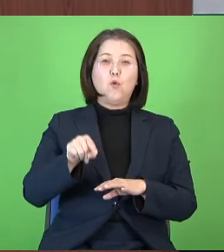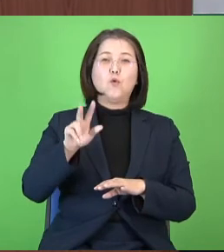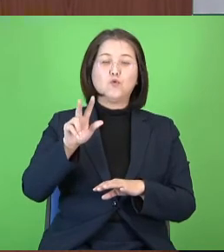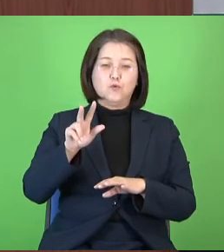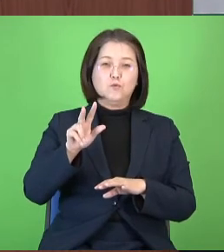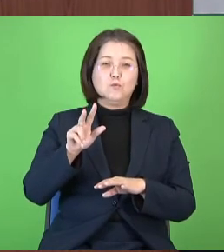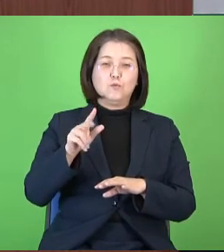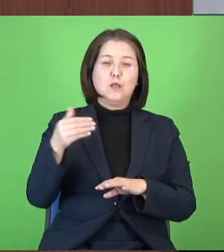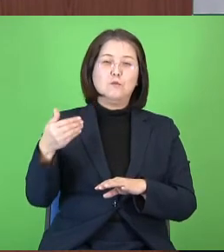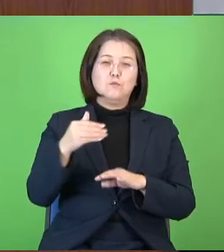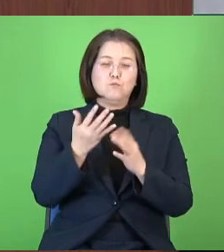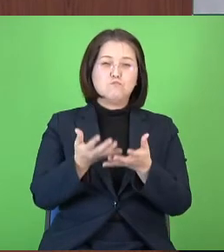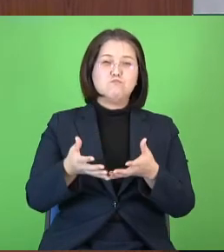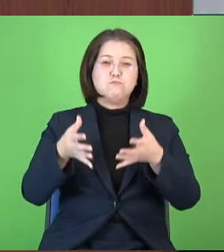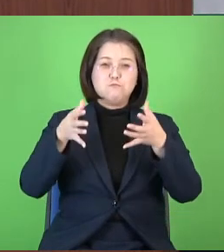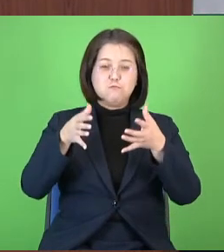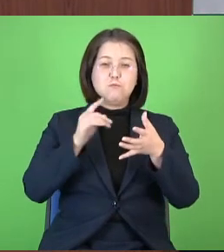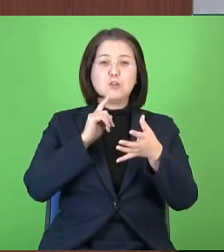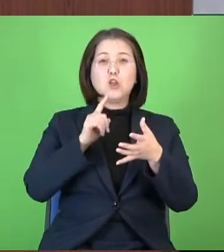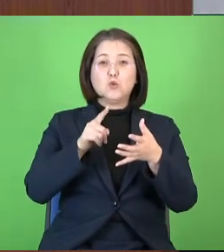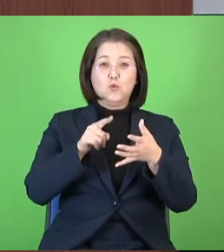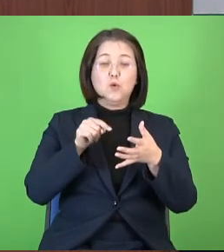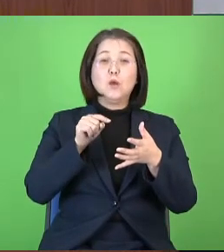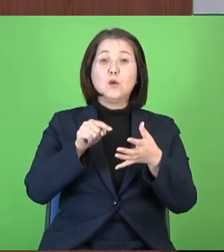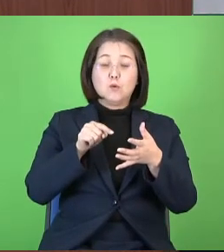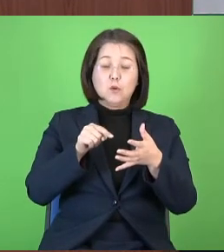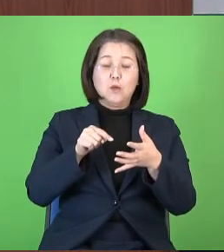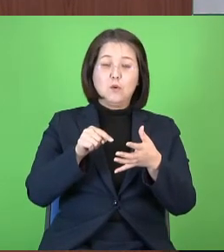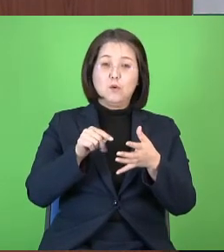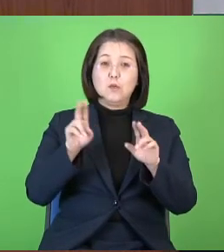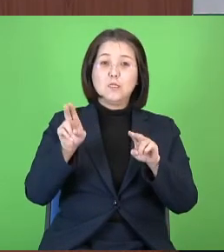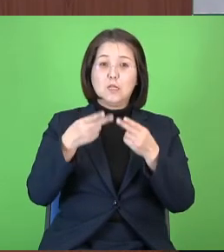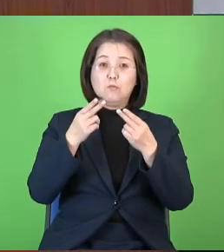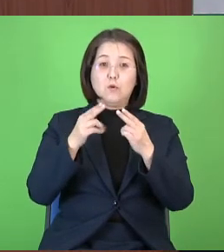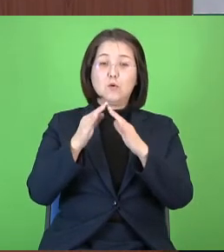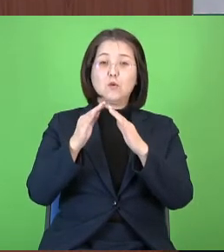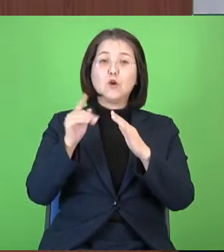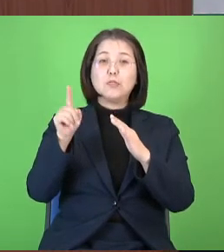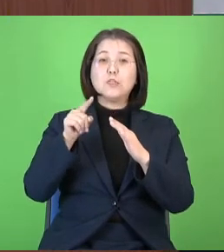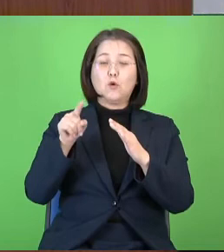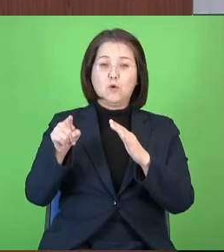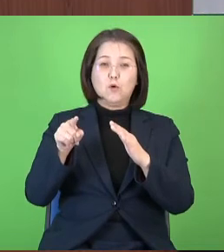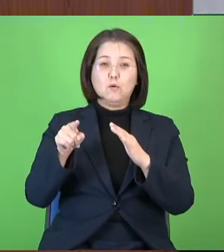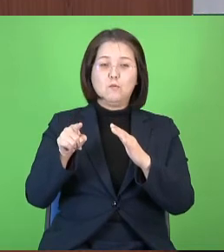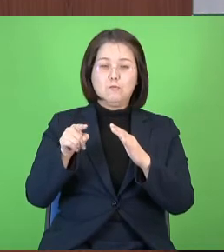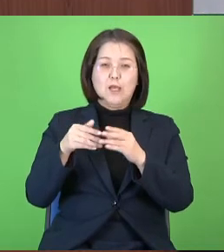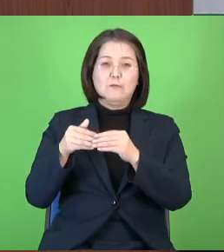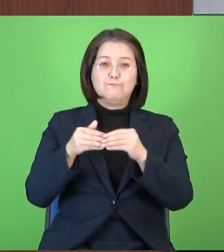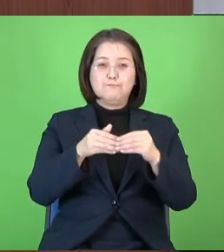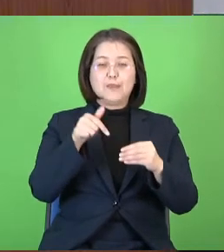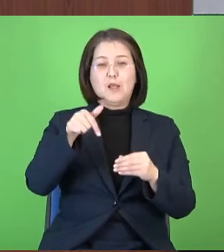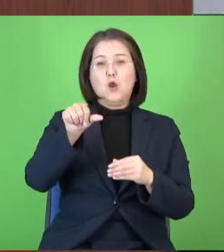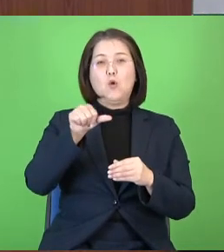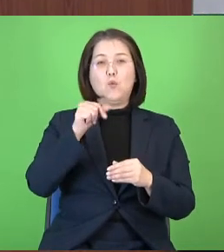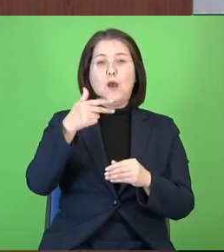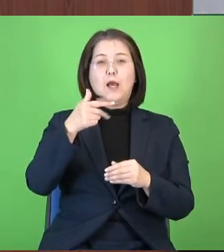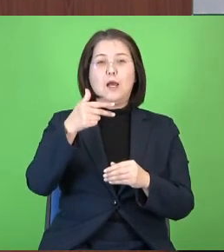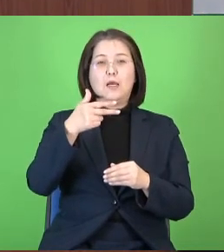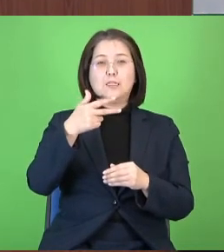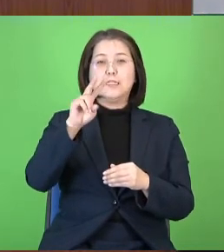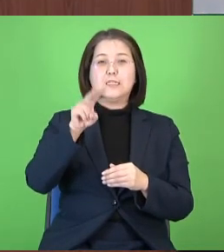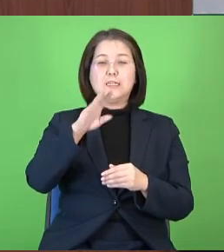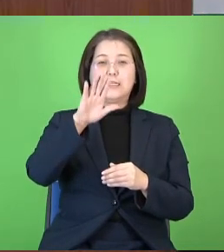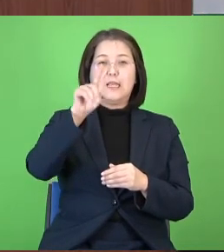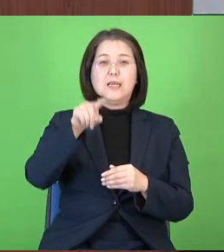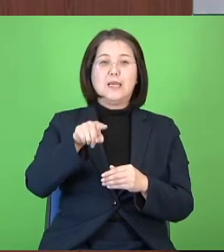ということで今回そういうグループディスカッションがティッシュボールと私も実は初めての経験ですけどもそう